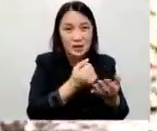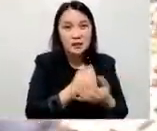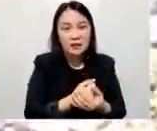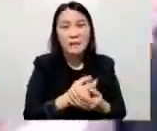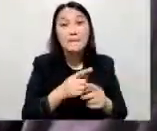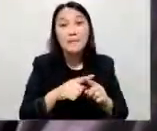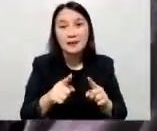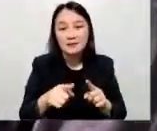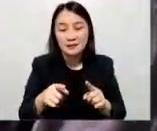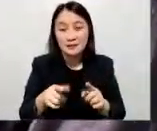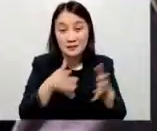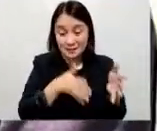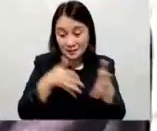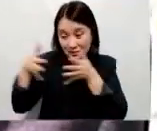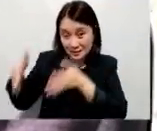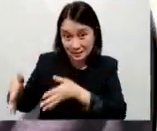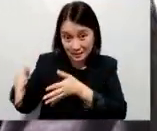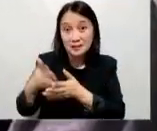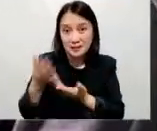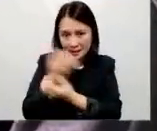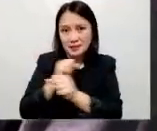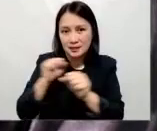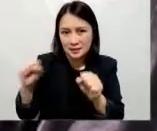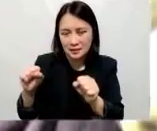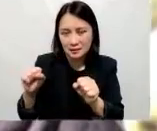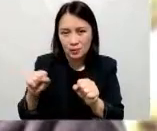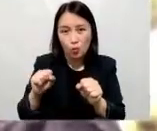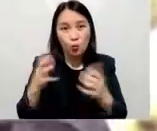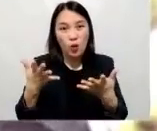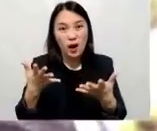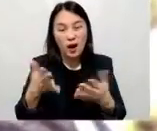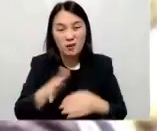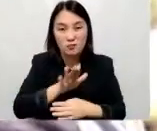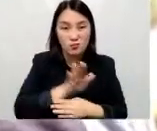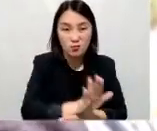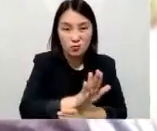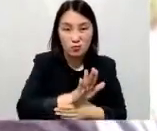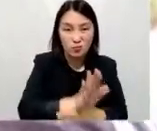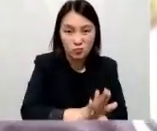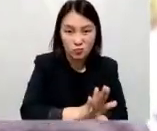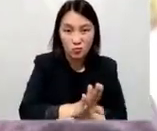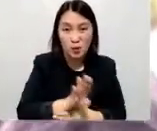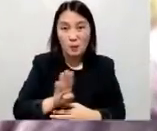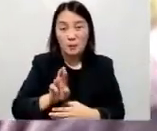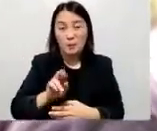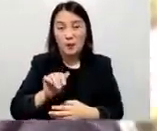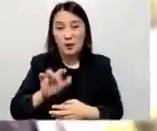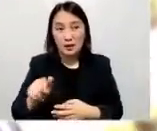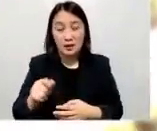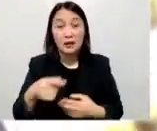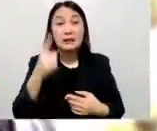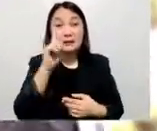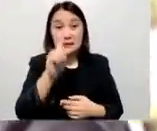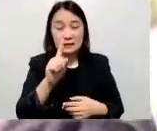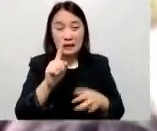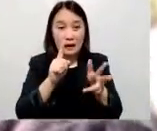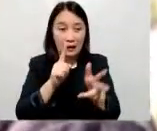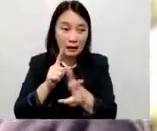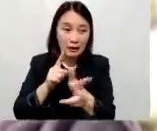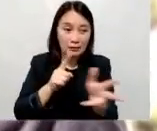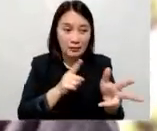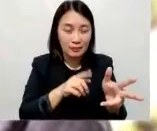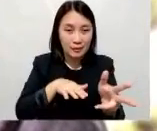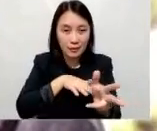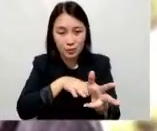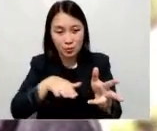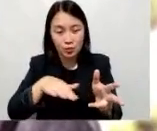Mangas. Nawalan lagi og brake. Nawalan kami ng brake. Nakasunod kasi kami sa isang motor at kotse. Ayun, iniwasan niya at binangga na lang